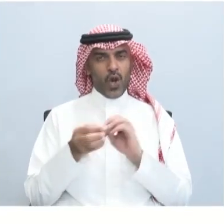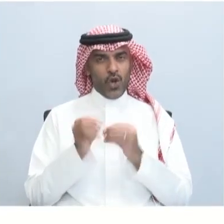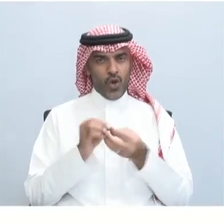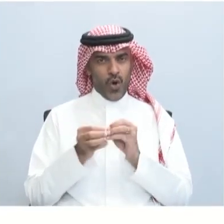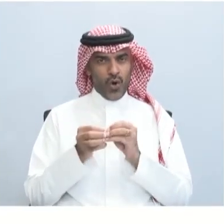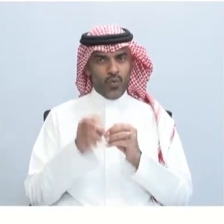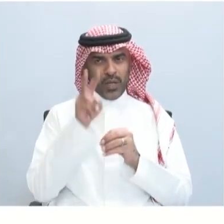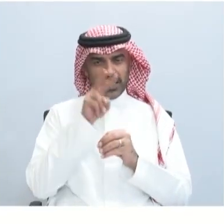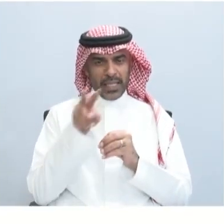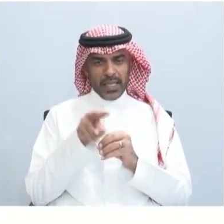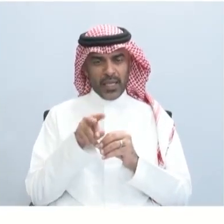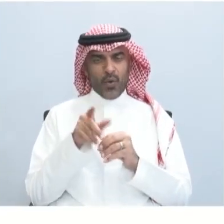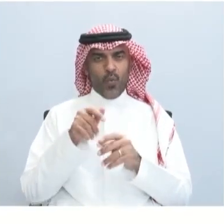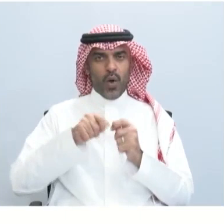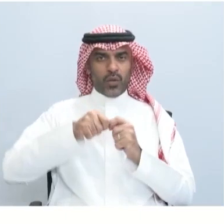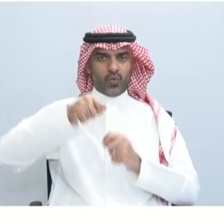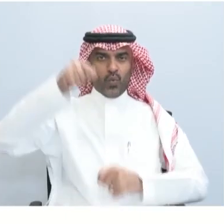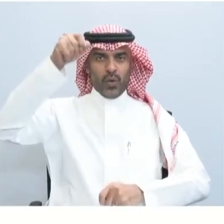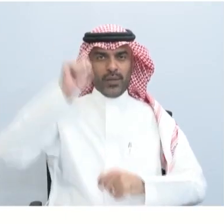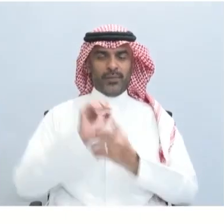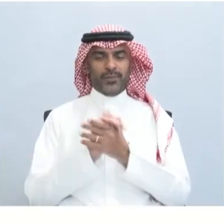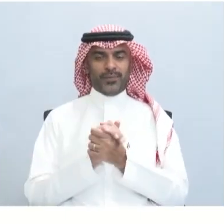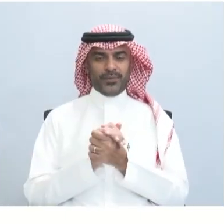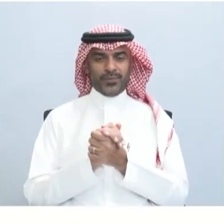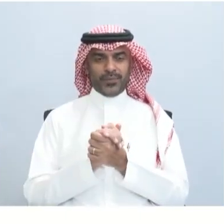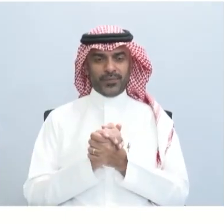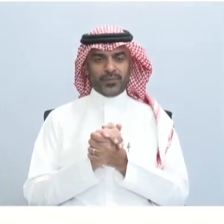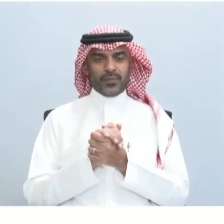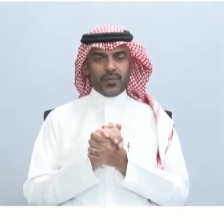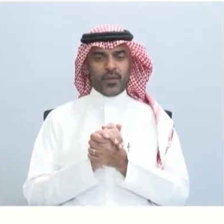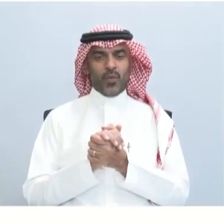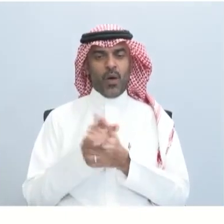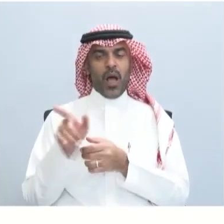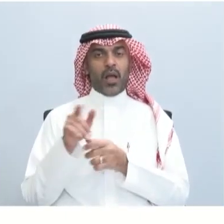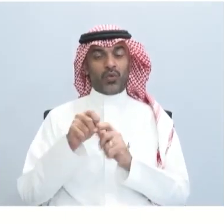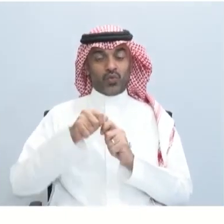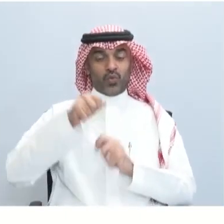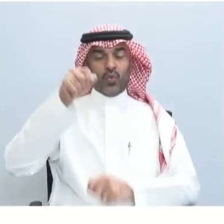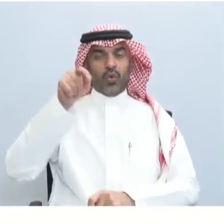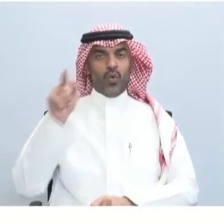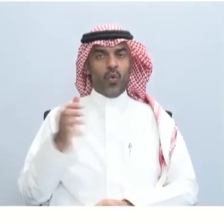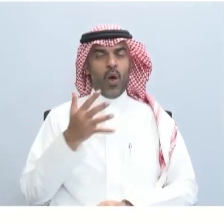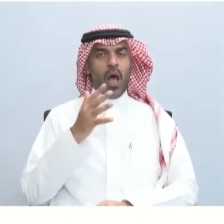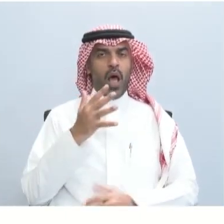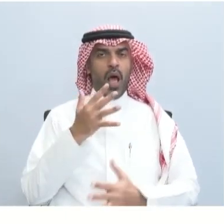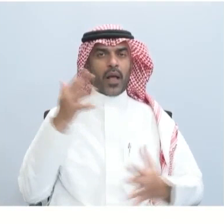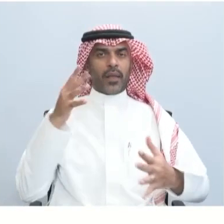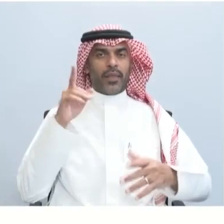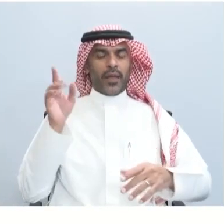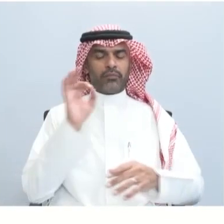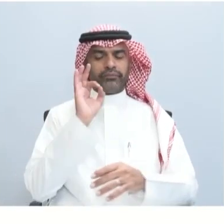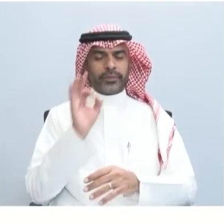والشكل وايضا الطول وهي اكثر دقه لانها تحدد لنا